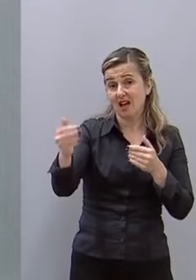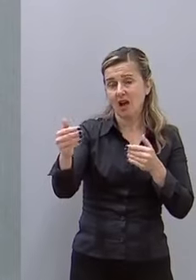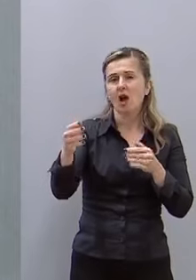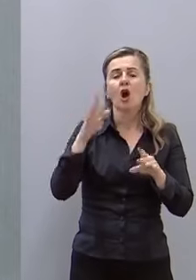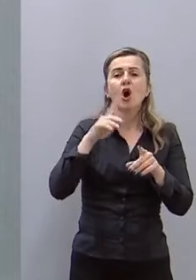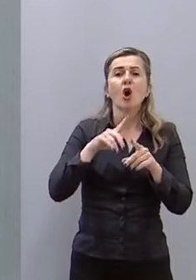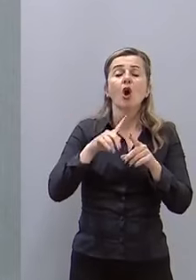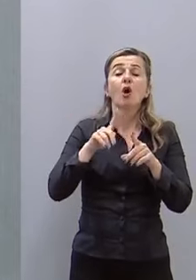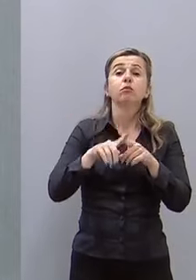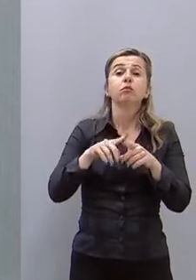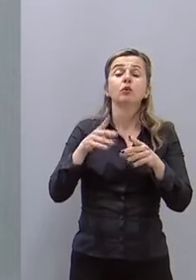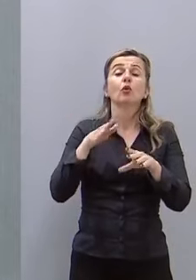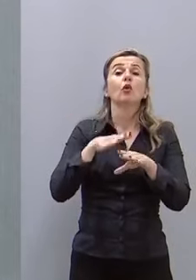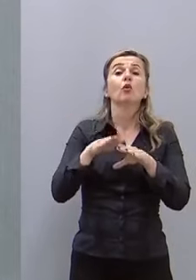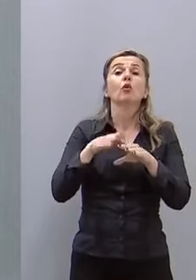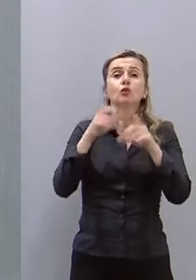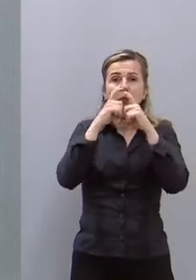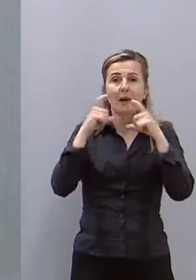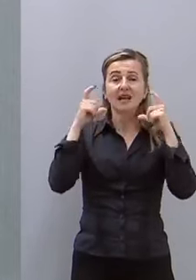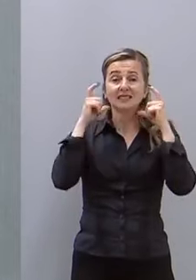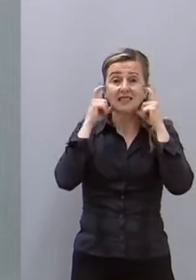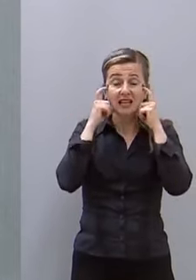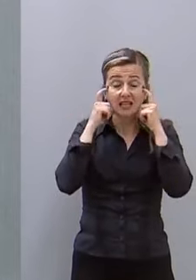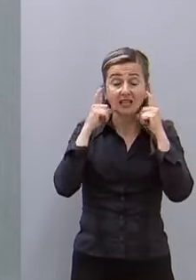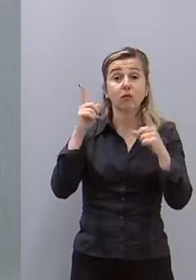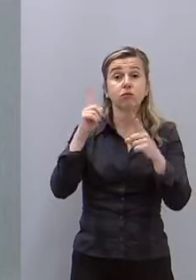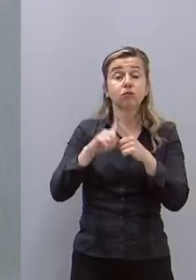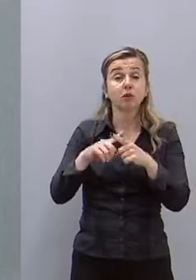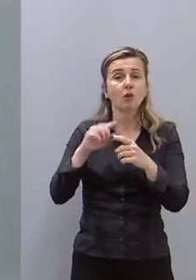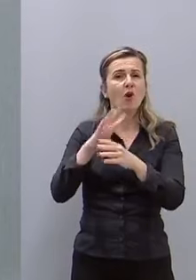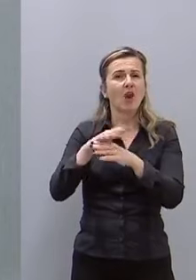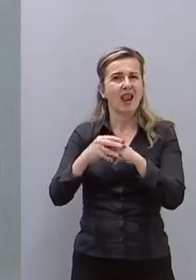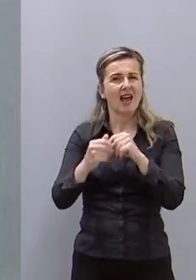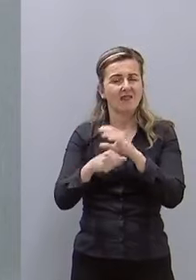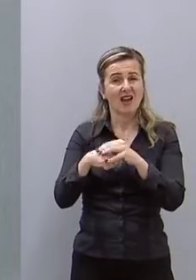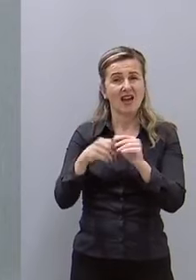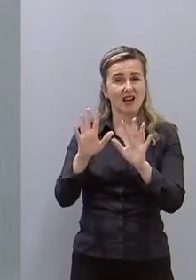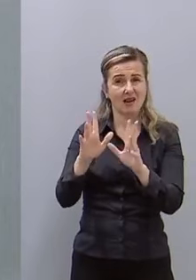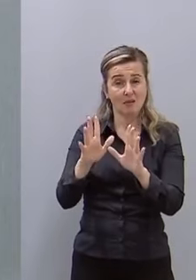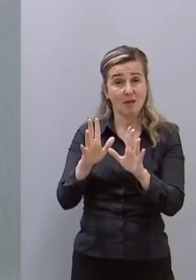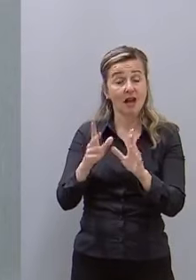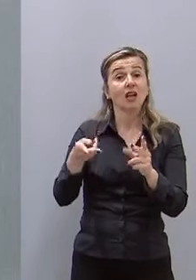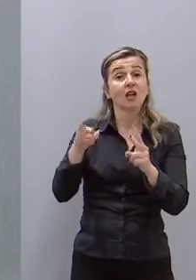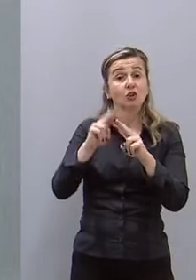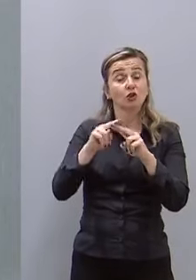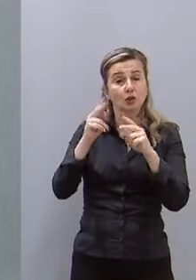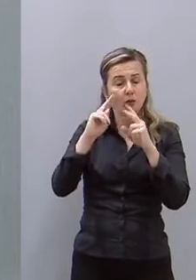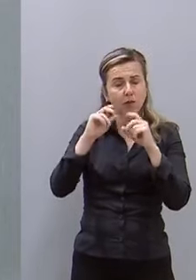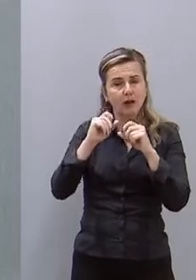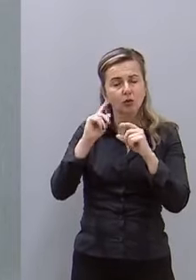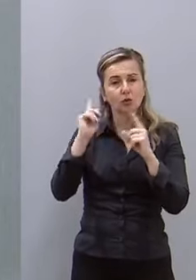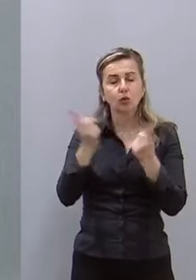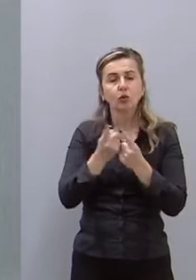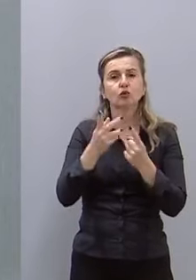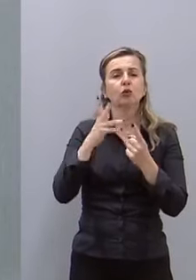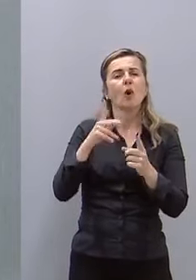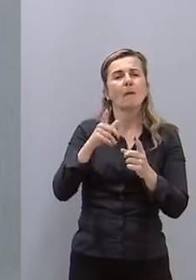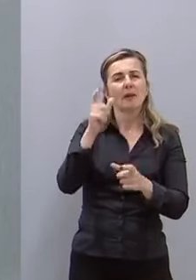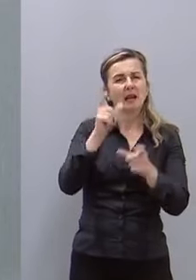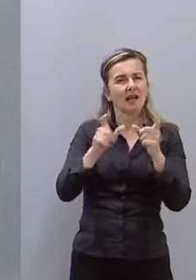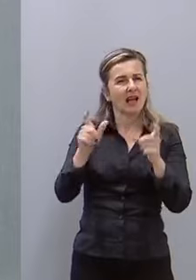delle mascherine il lavaggio delle mani in particolare per le categorie fragili che sono soggetti immunodepressi